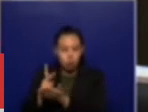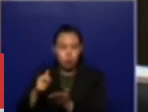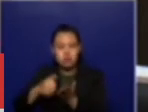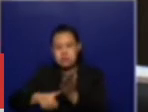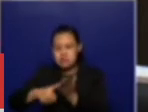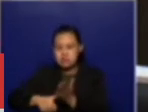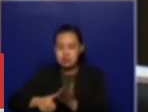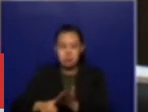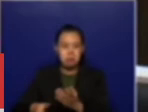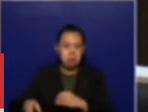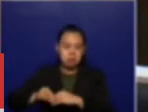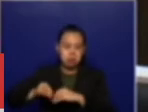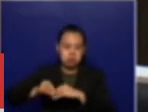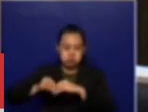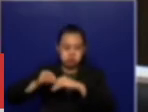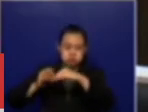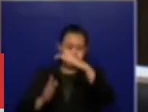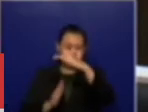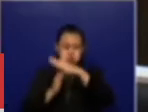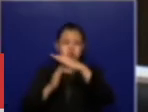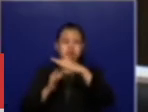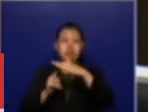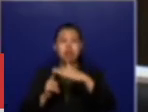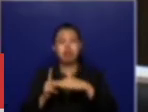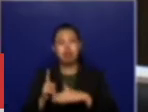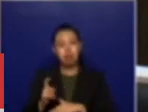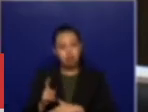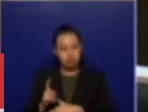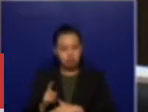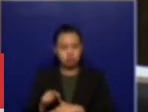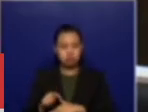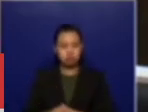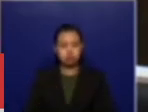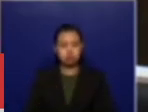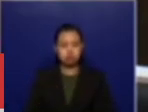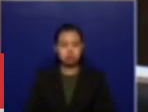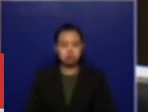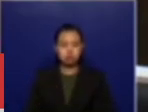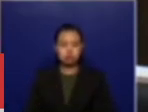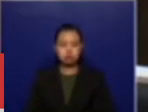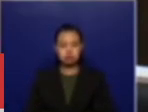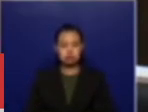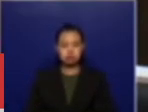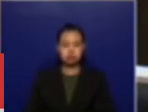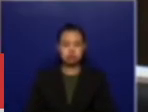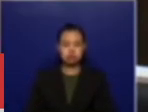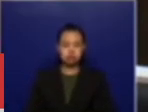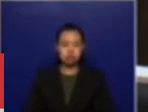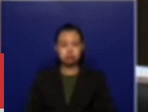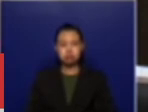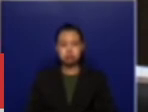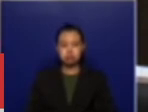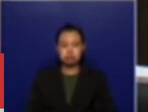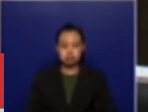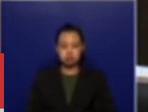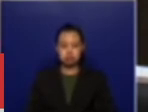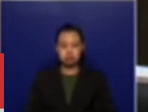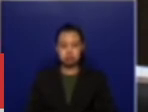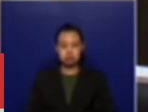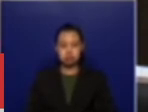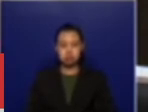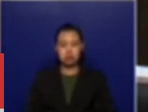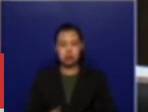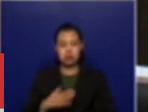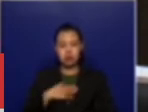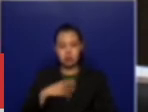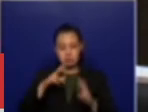ศเนี่ยมันกำลังจะชนไปดานความยั่งยืนทางการคลังไปเป็นที่เรียบร้อยท่านประธานครับผมได้พิจารณายุทธศาสตร์ช